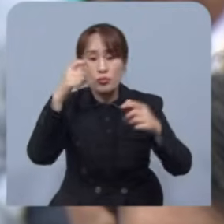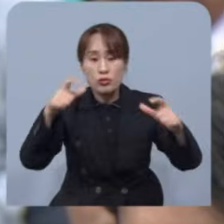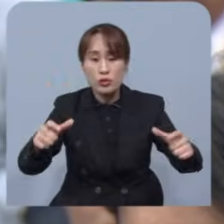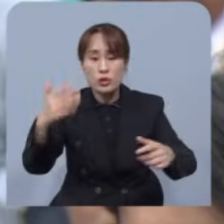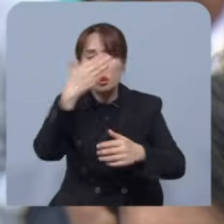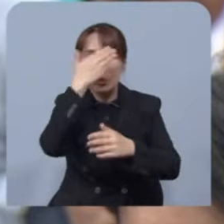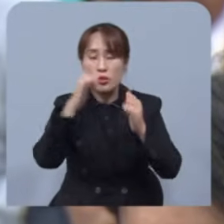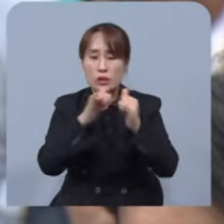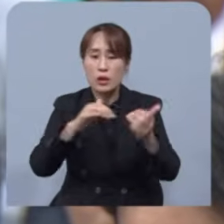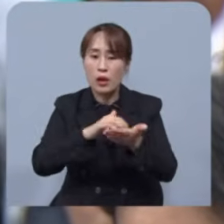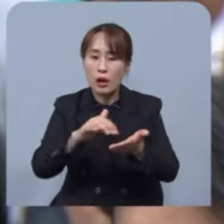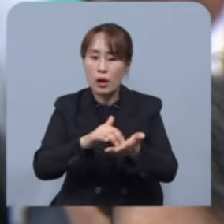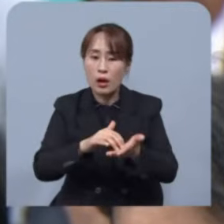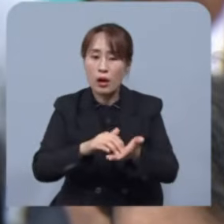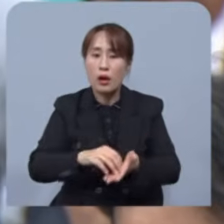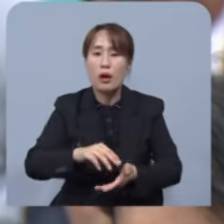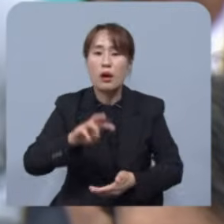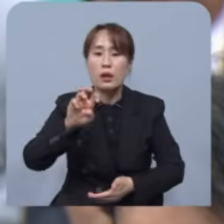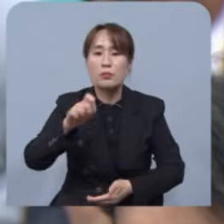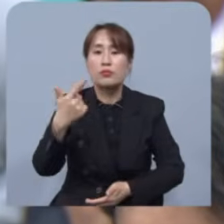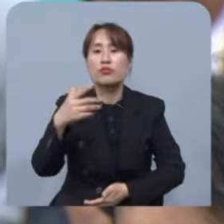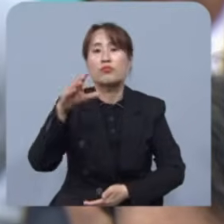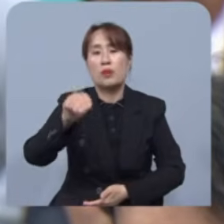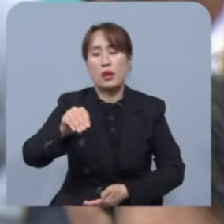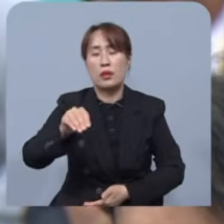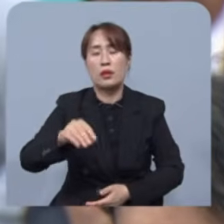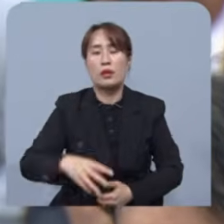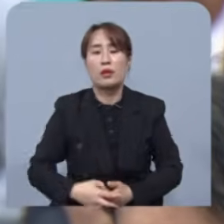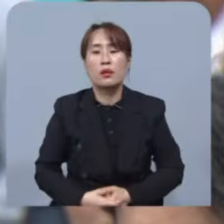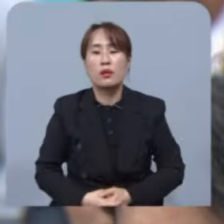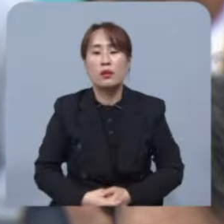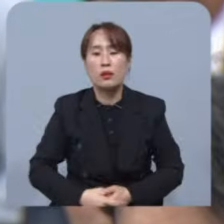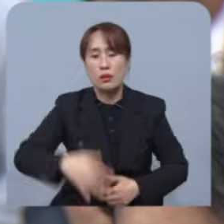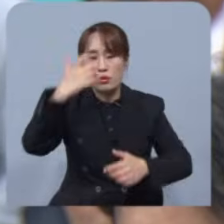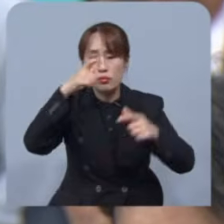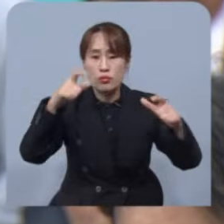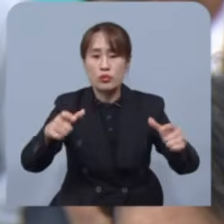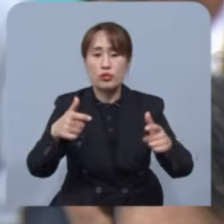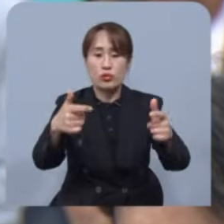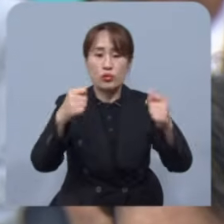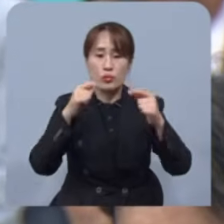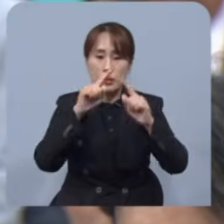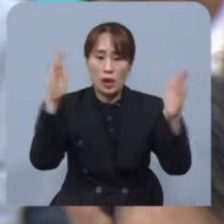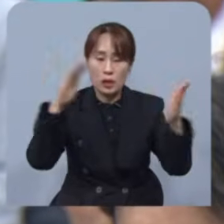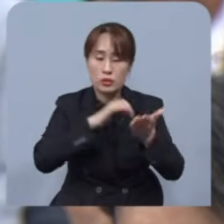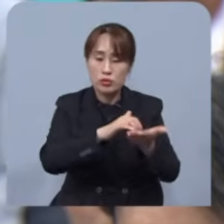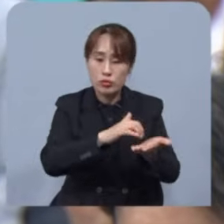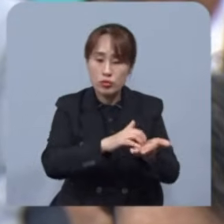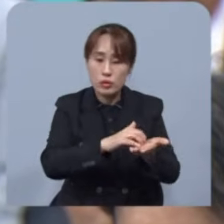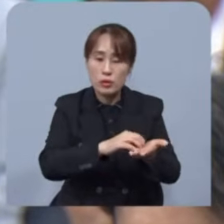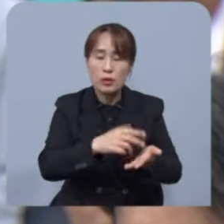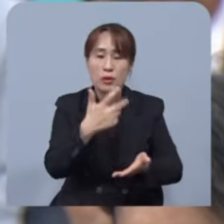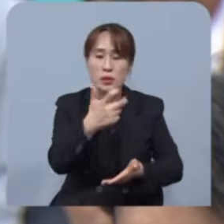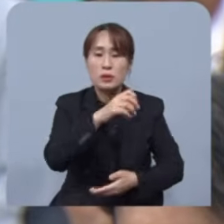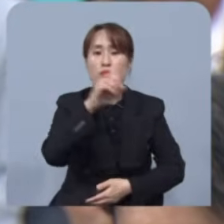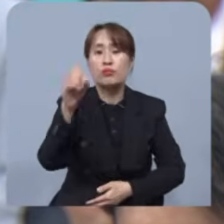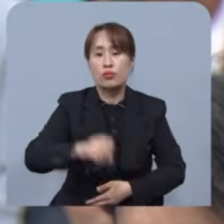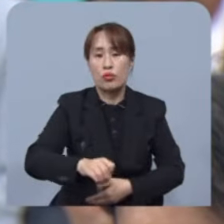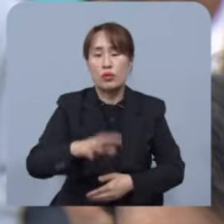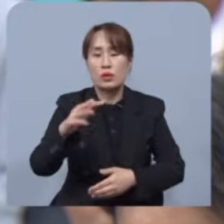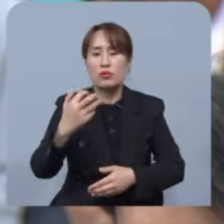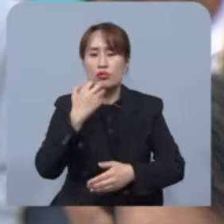지금 청년 인구가 약 36만 명 정도 되는데요. 충북에서 졸업하는 대학생들이 약 70%가